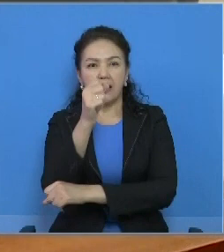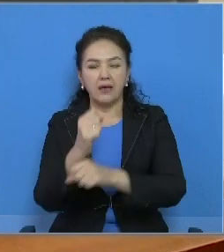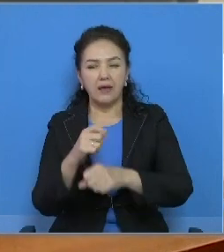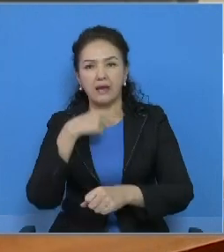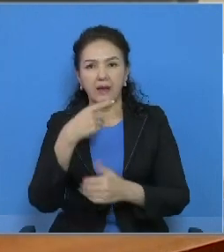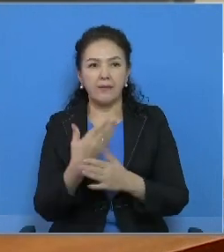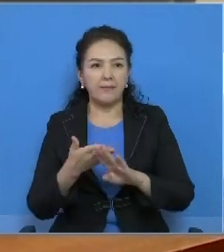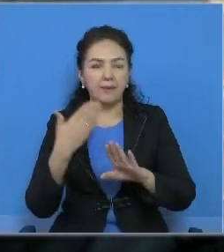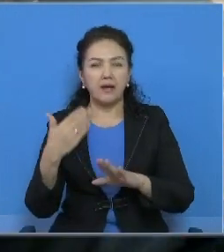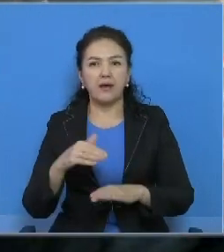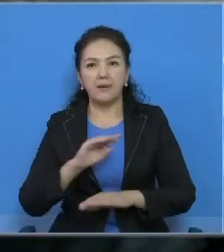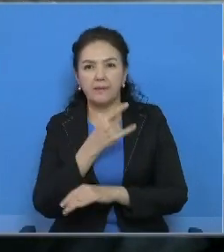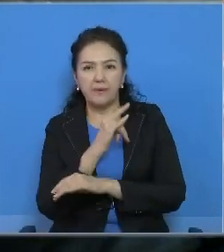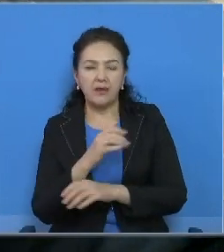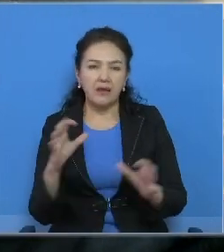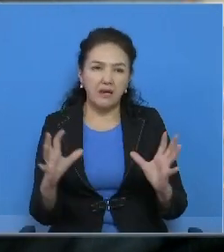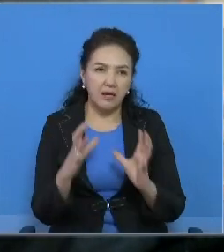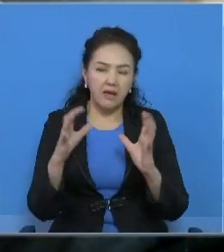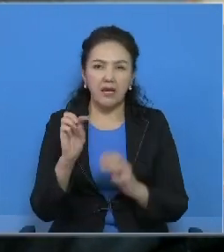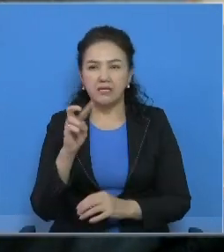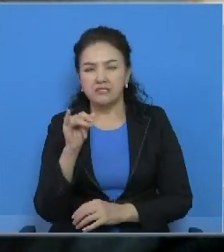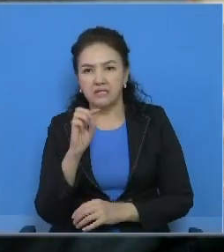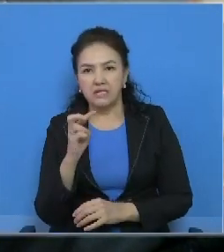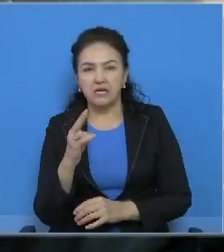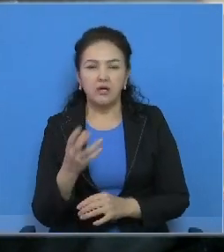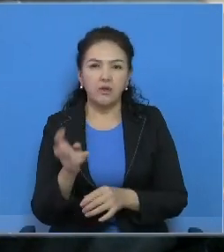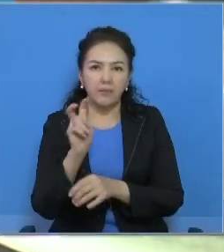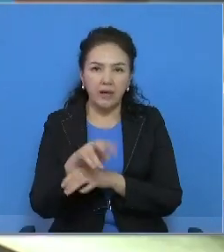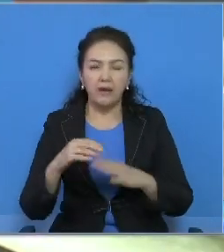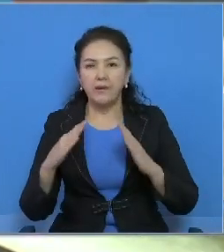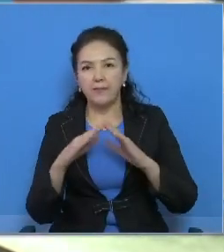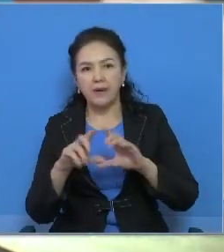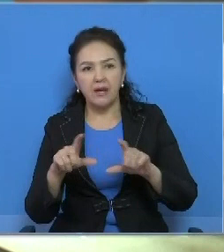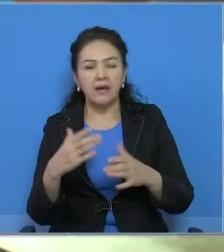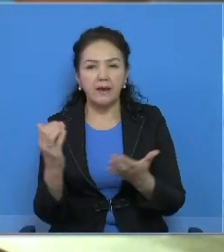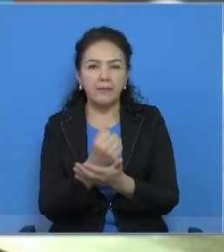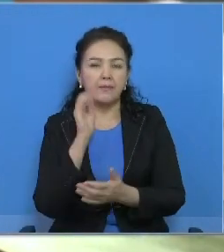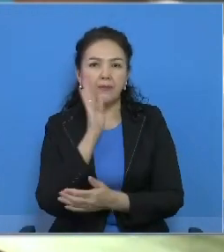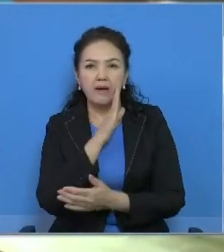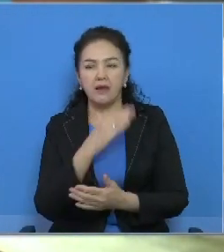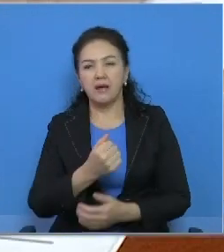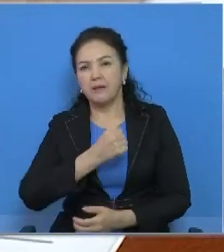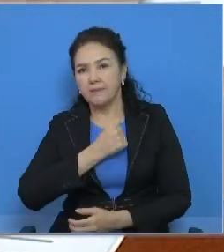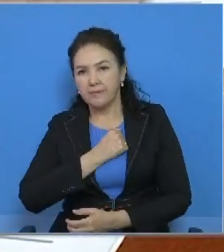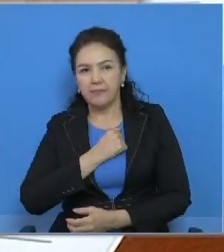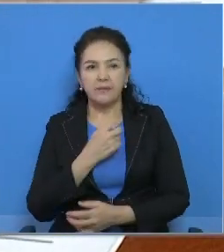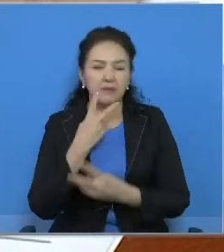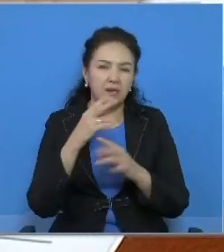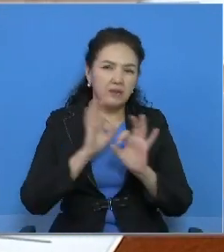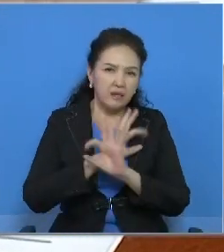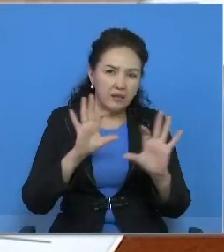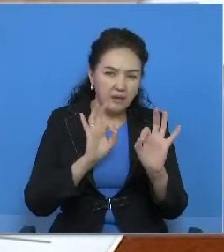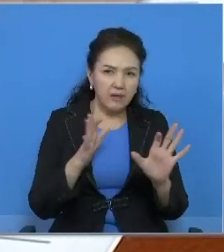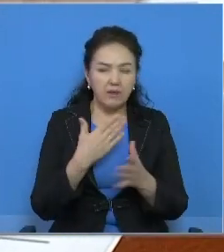айтқандай, алдымен баланың жағдайы жасалып, Ансар арнайы орталыққа орналастырылды. Ал табылған ана оқиғаның мән жайын түсіндіріп